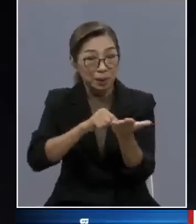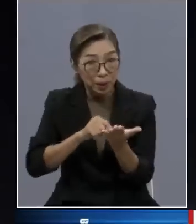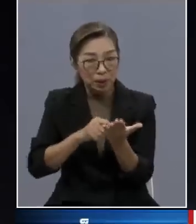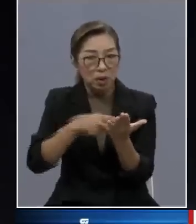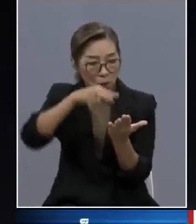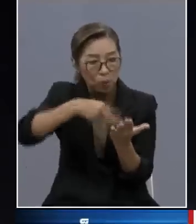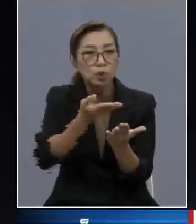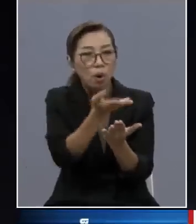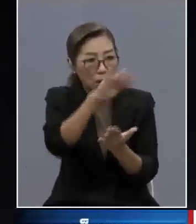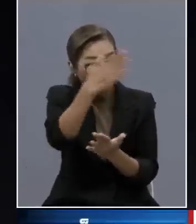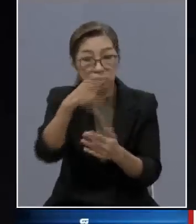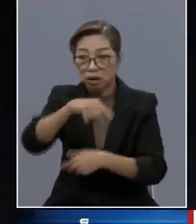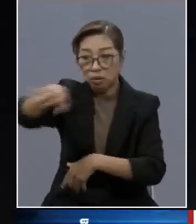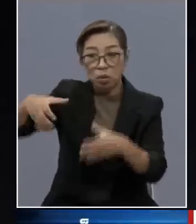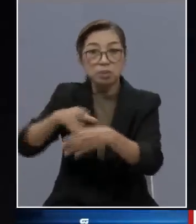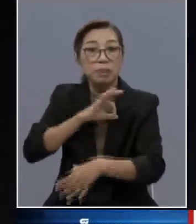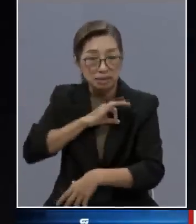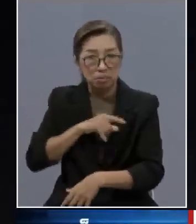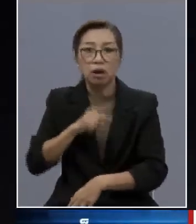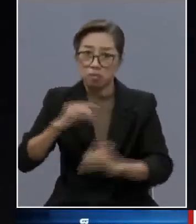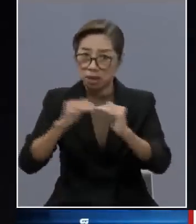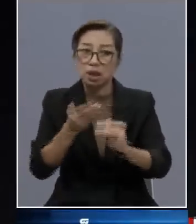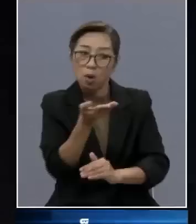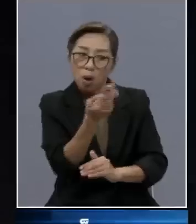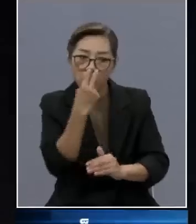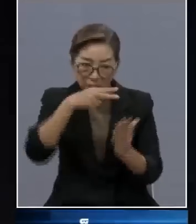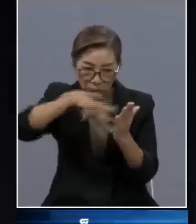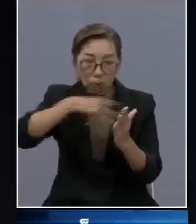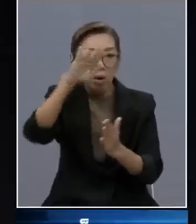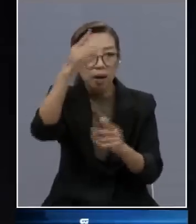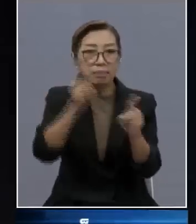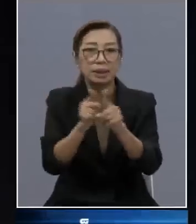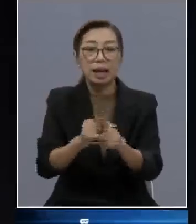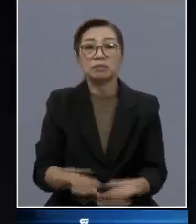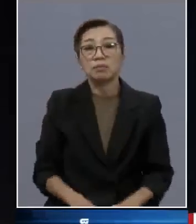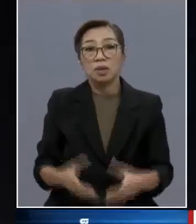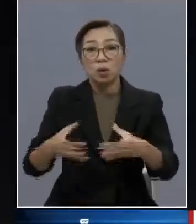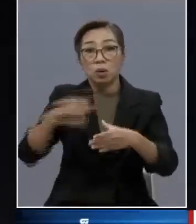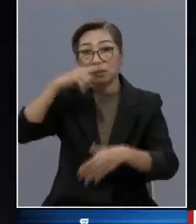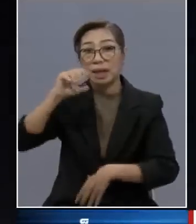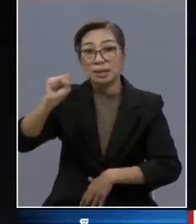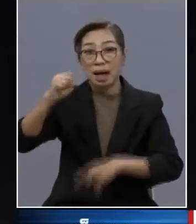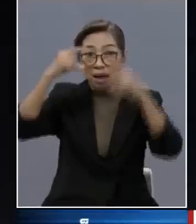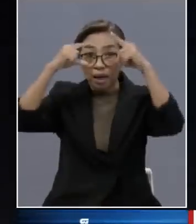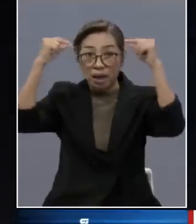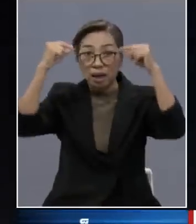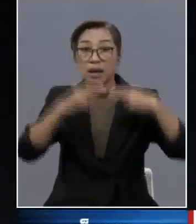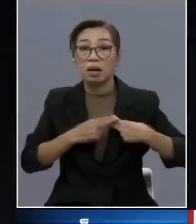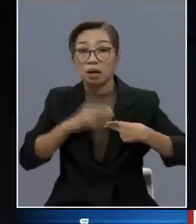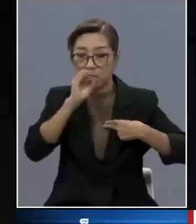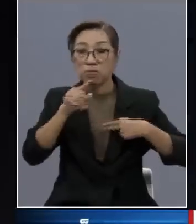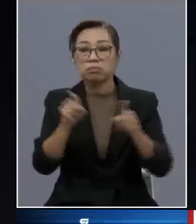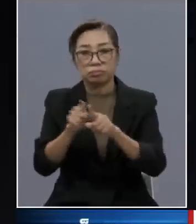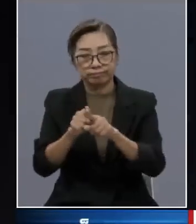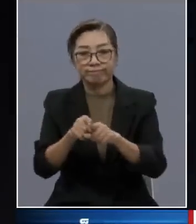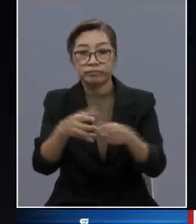ละเอียดนี้ด้วยในขณะที่1พรรคครับไทยสร้างไทยโดยคุณหญิงสุดารัตน์เกยุราพันธ์ครับอันนี้บอกชัดเจนเลยนะฮะสนับสนุ